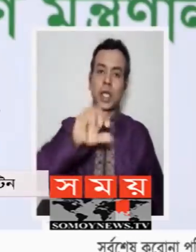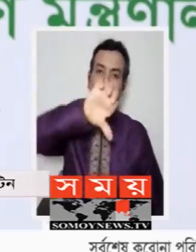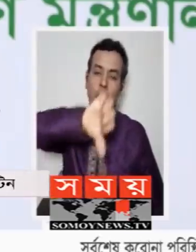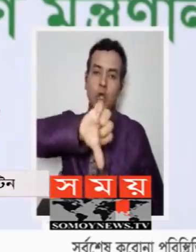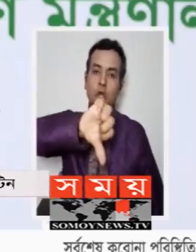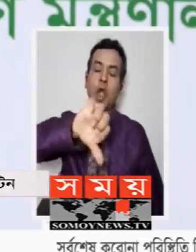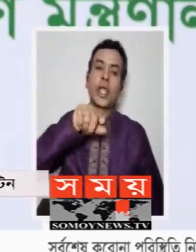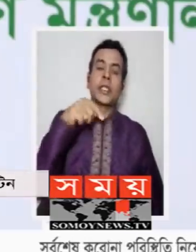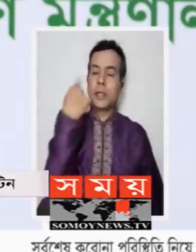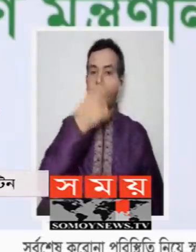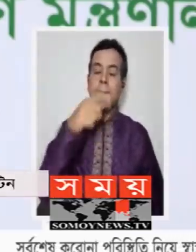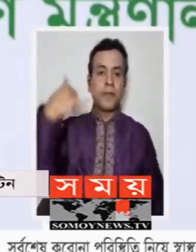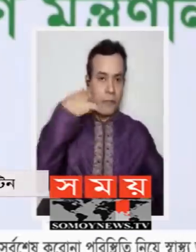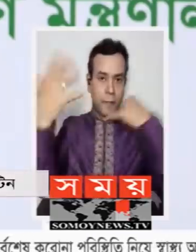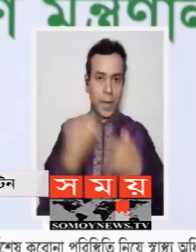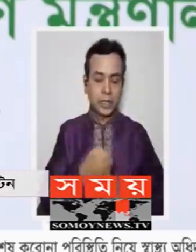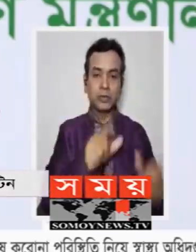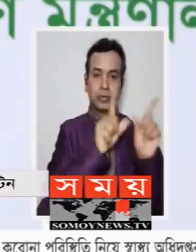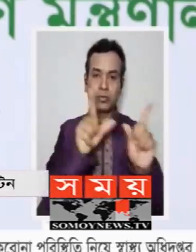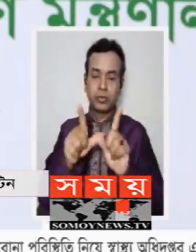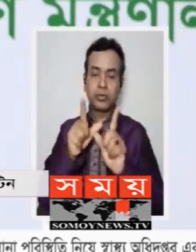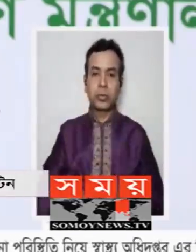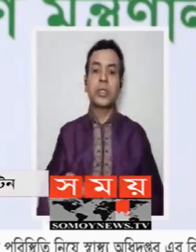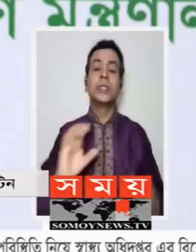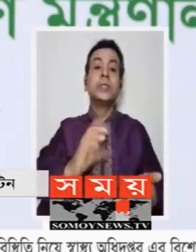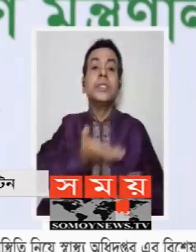152,638টি এবং এ পর্যন্ত ফোন কল গ্রহণ করা হয়েছে